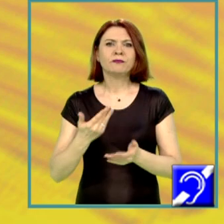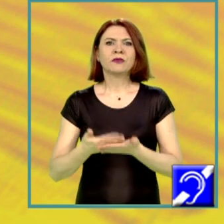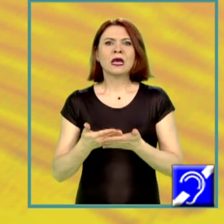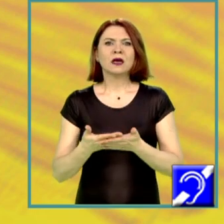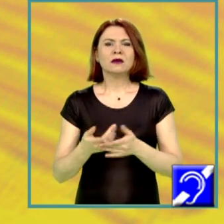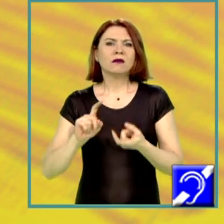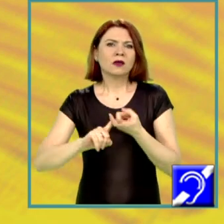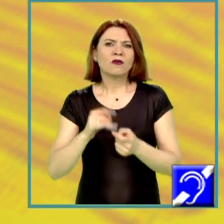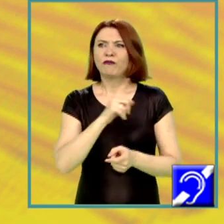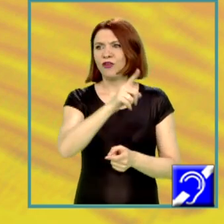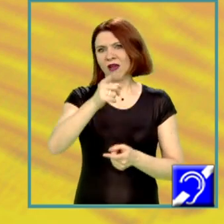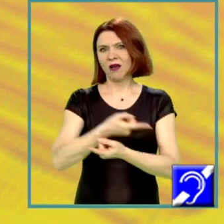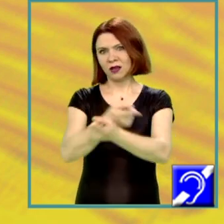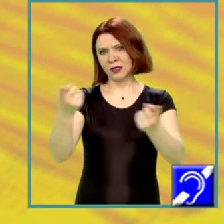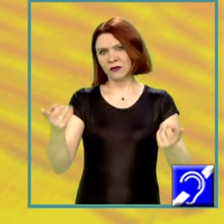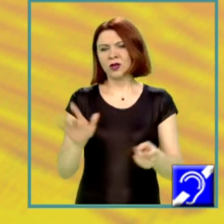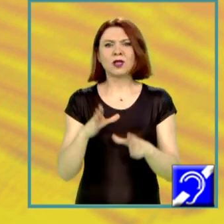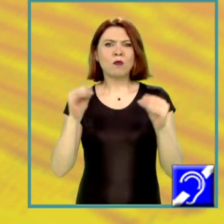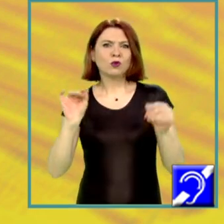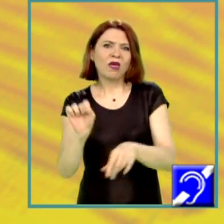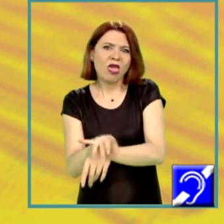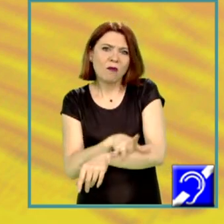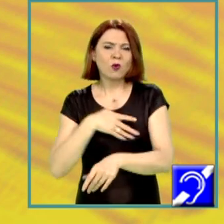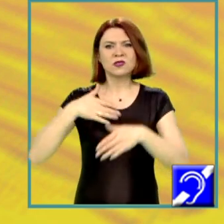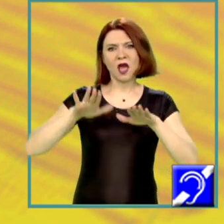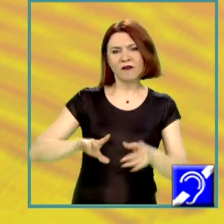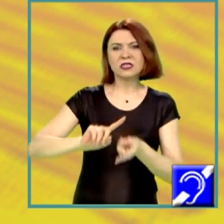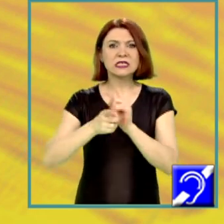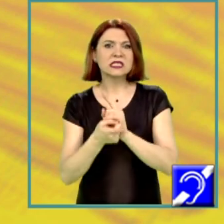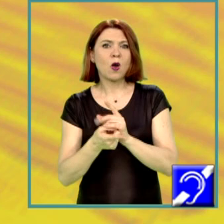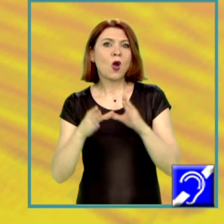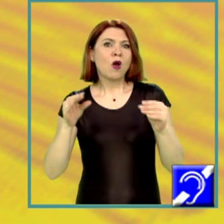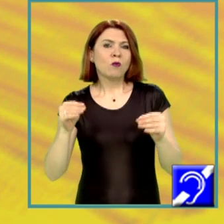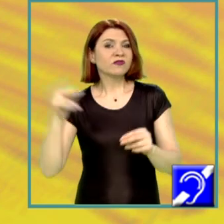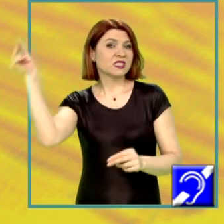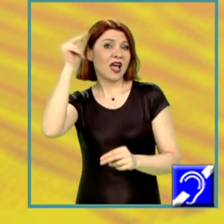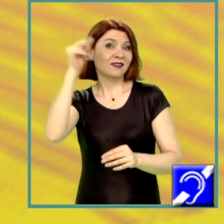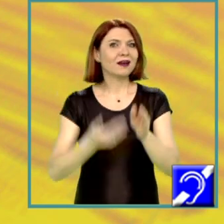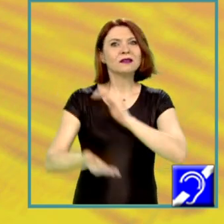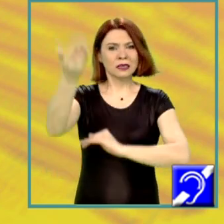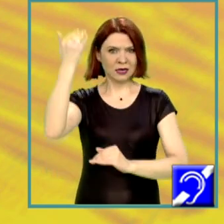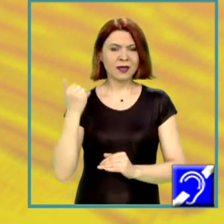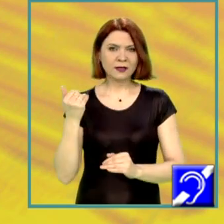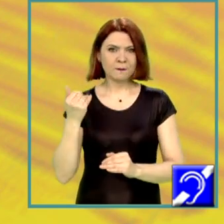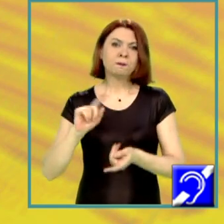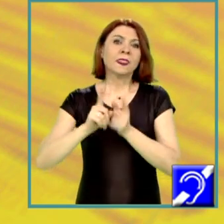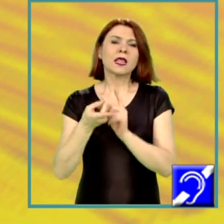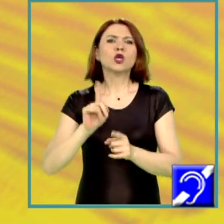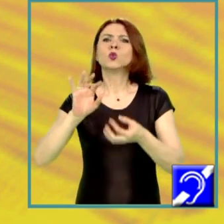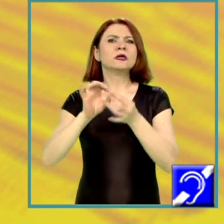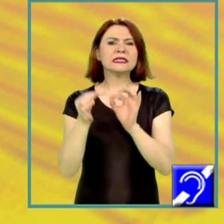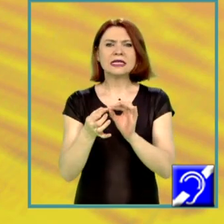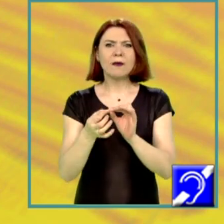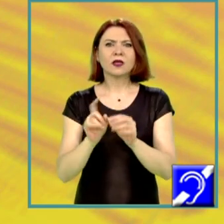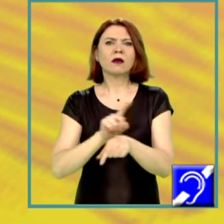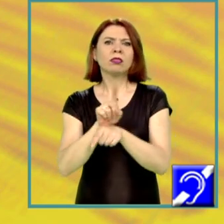fiecare dintre voi Cât de multe emoții aveți sau desigur cât de mult va fi antrenat înainte dar asta nu înseamnă